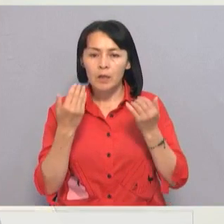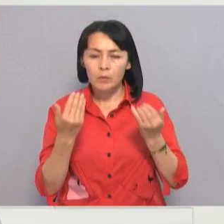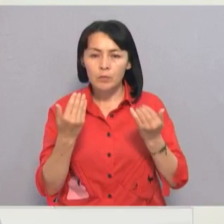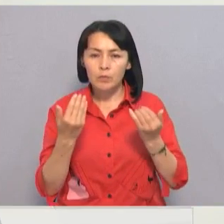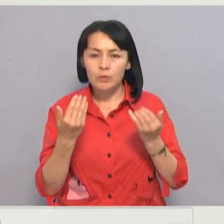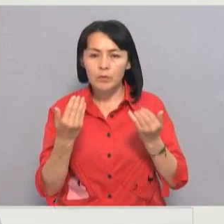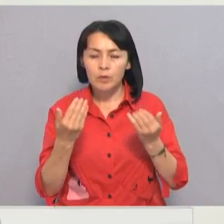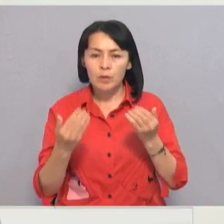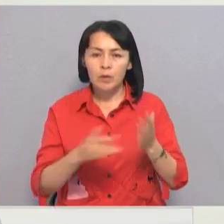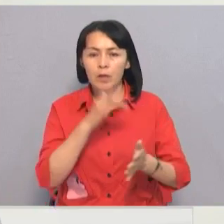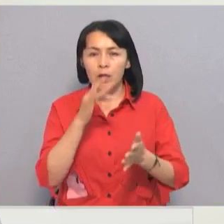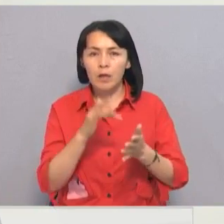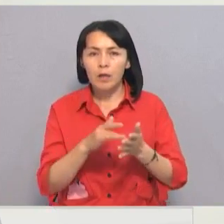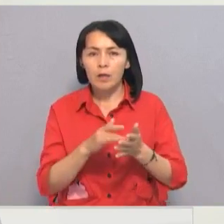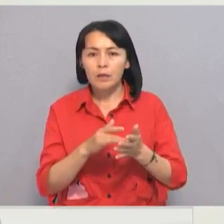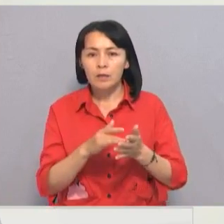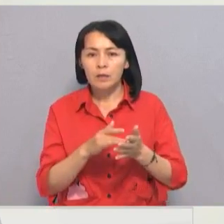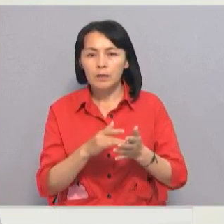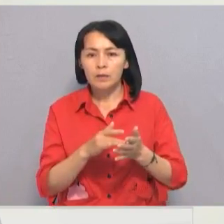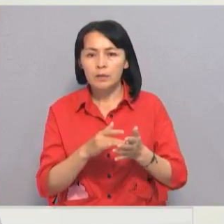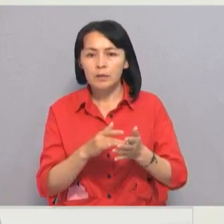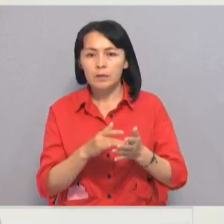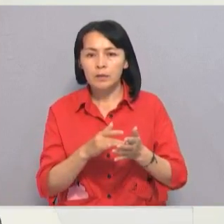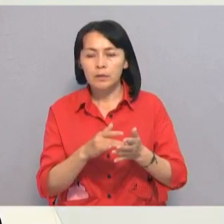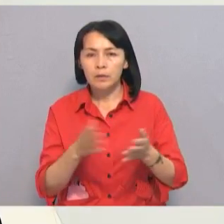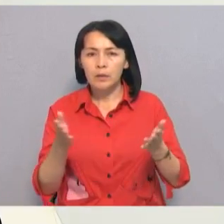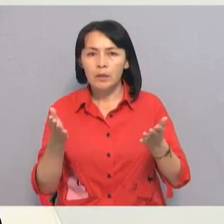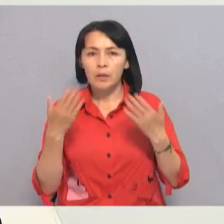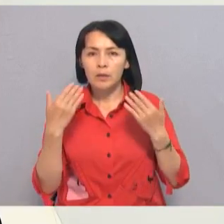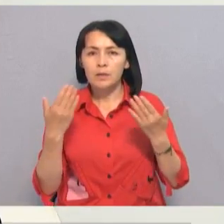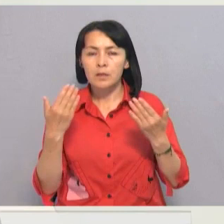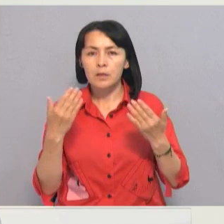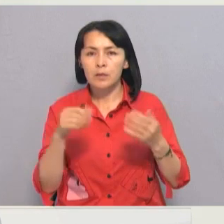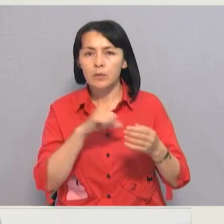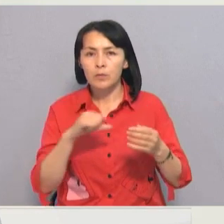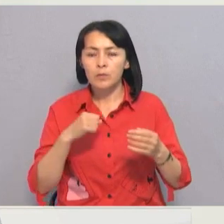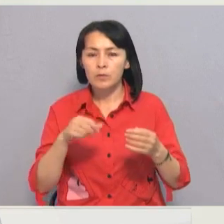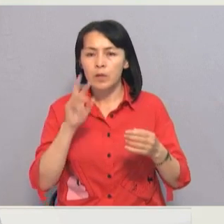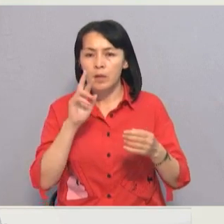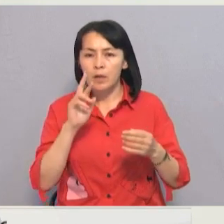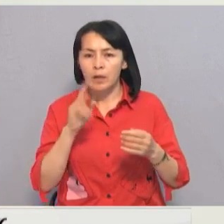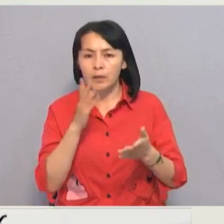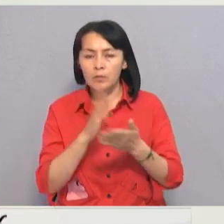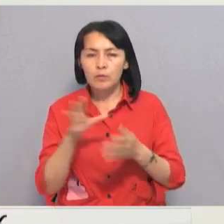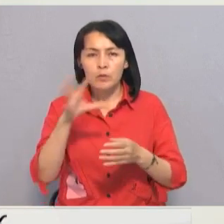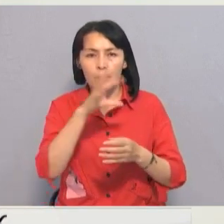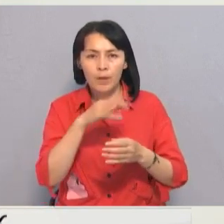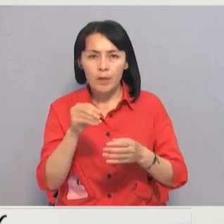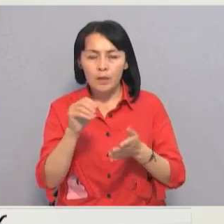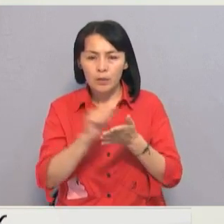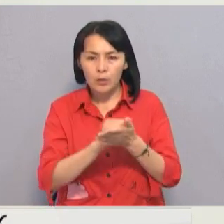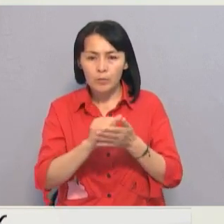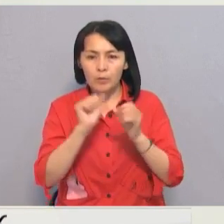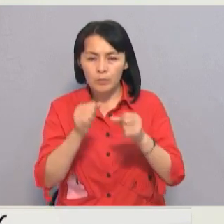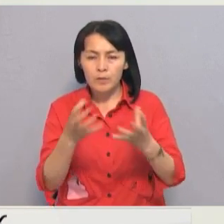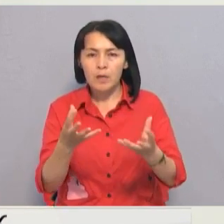жердегі кондиционердің өзінің орынсыз жерде орнатылған өзінде мысалға осының барлығына рұқсат алып талап